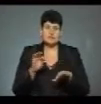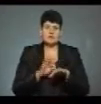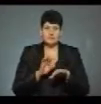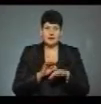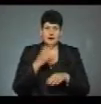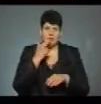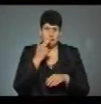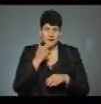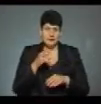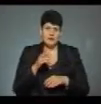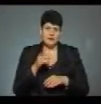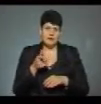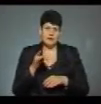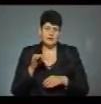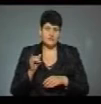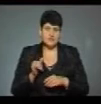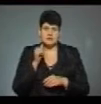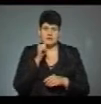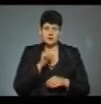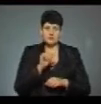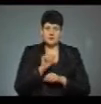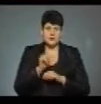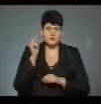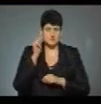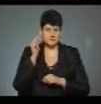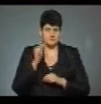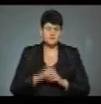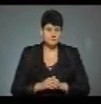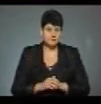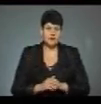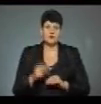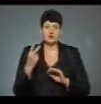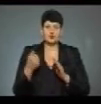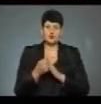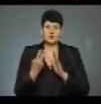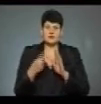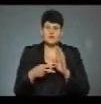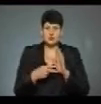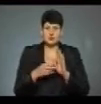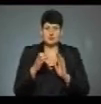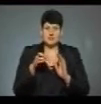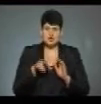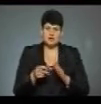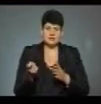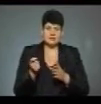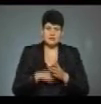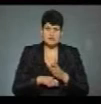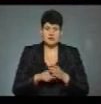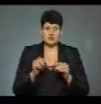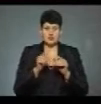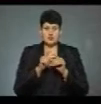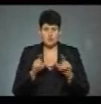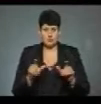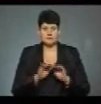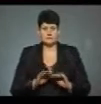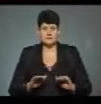на грип та ГРВІ від завтра призупиняють навчальний процес. До 27 січня на карантин закриють загальноосвітні, дошкільні